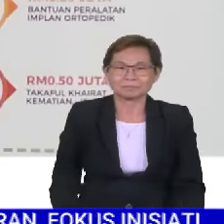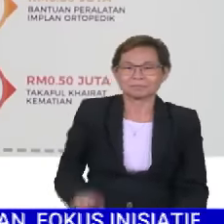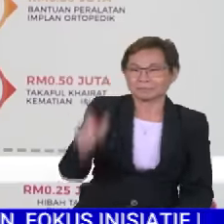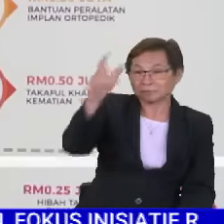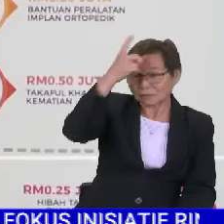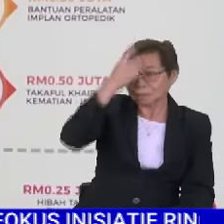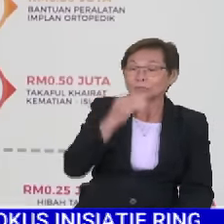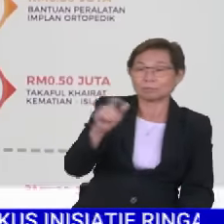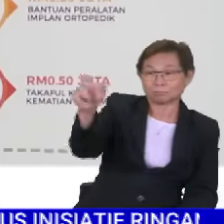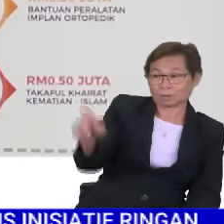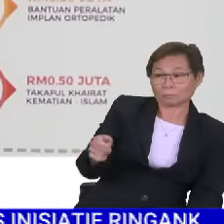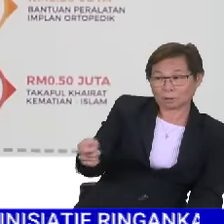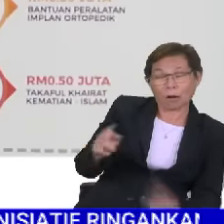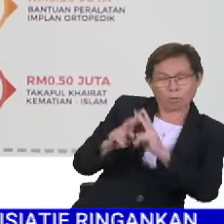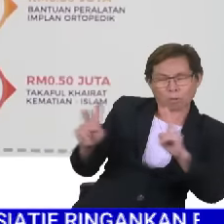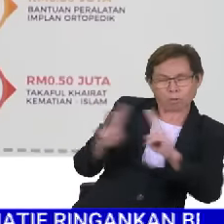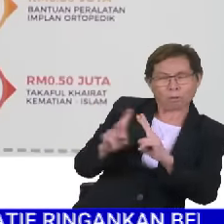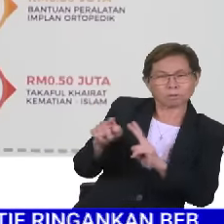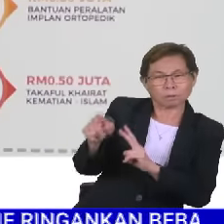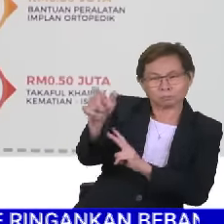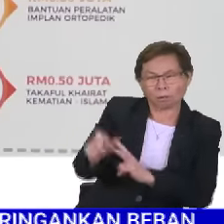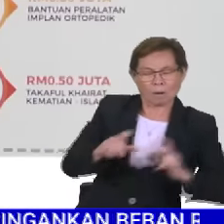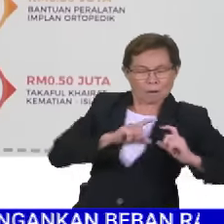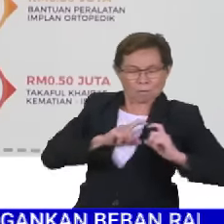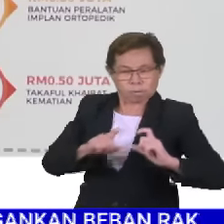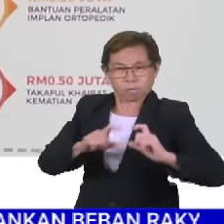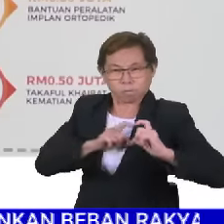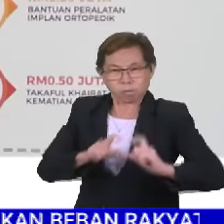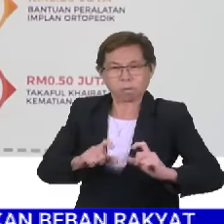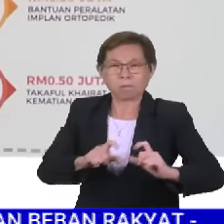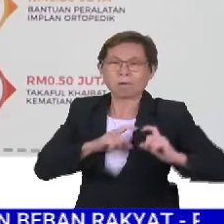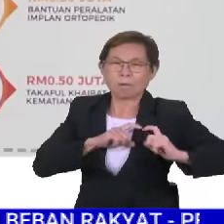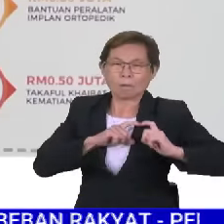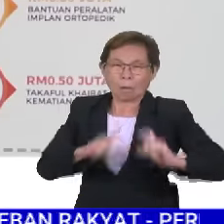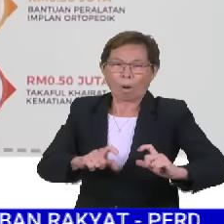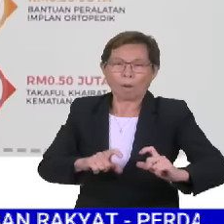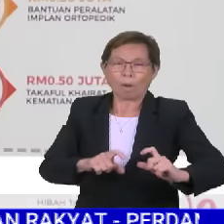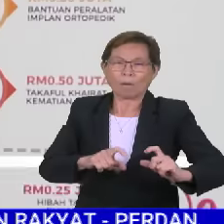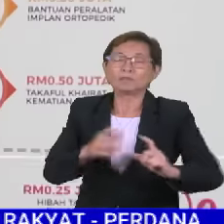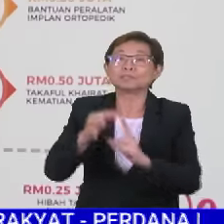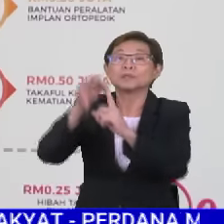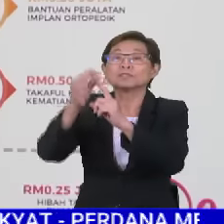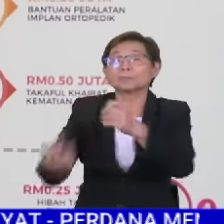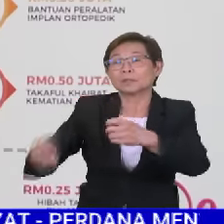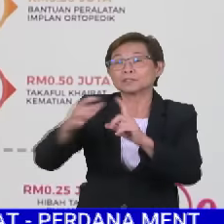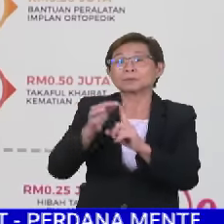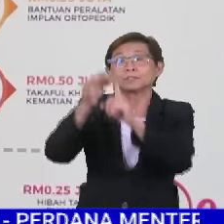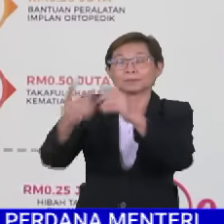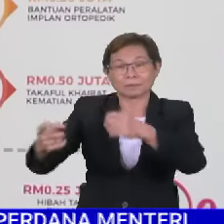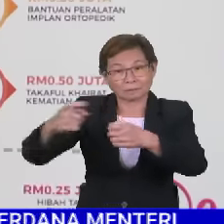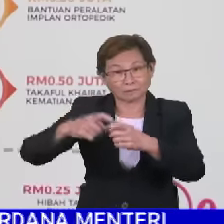Beliau seorang yang sangat committed dalam melakukan suatu perkara, especially berkaitan dengan